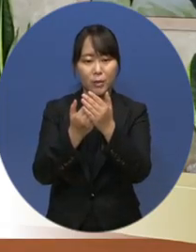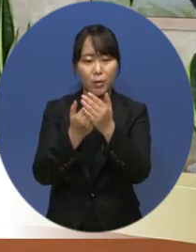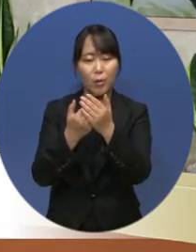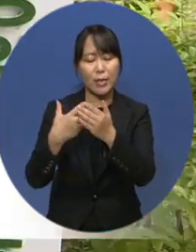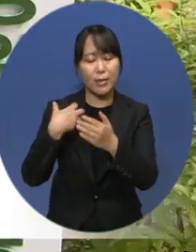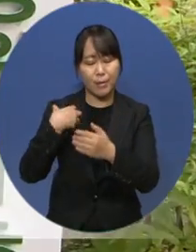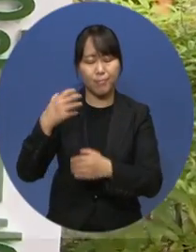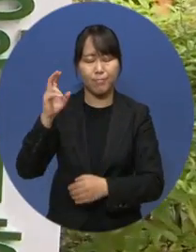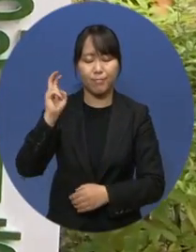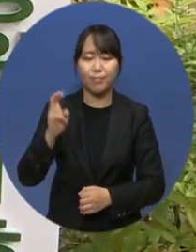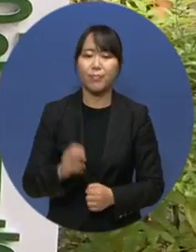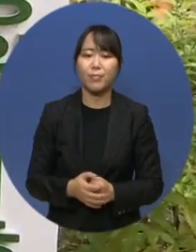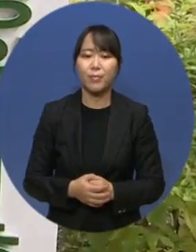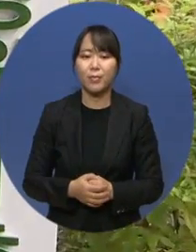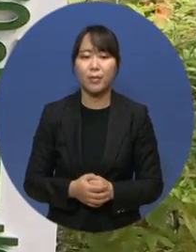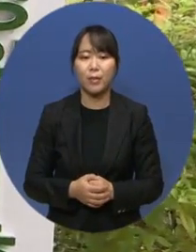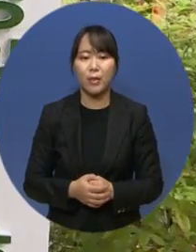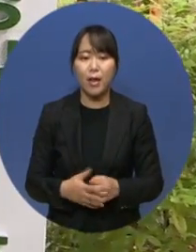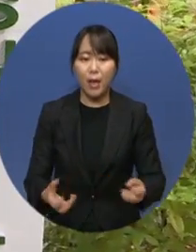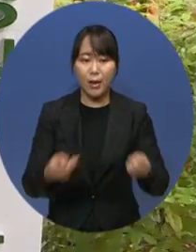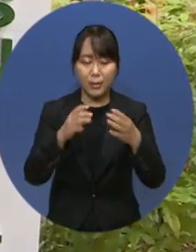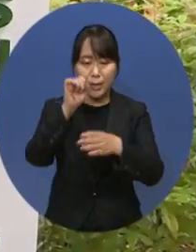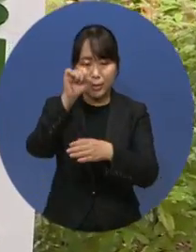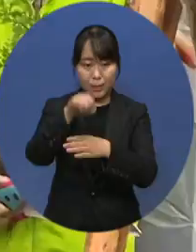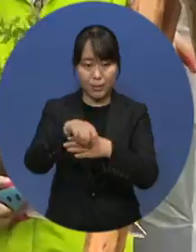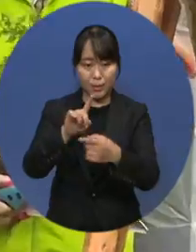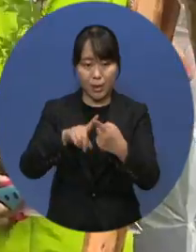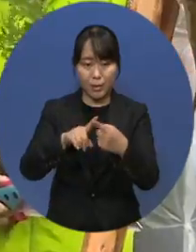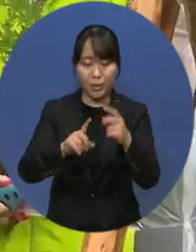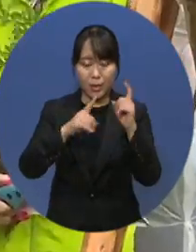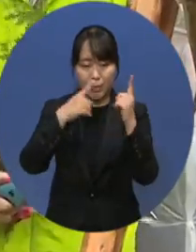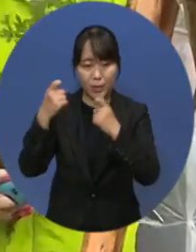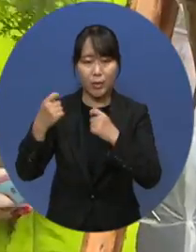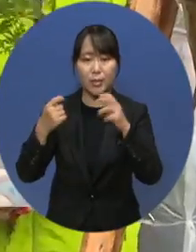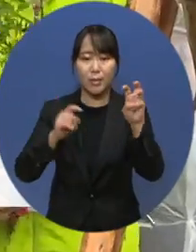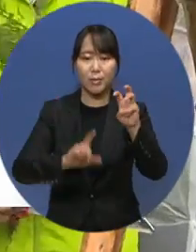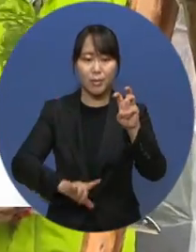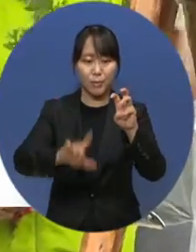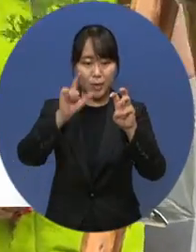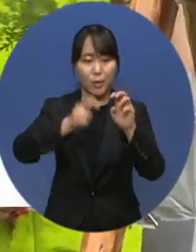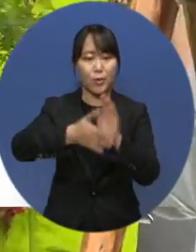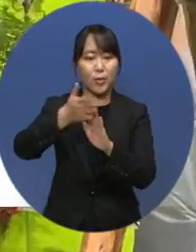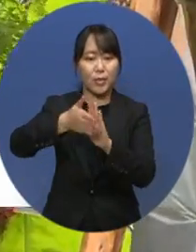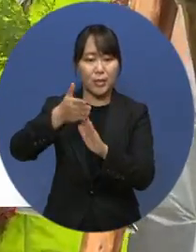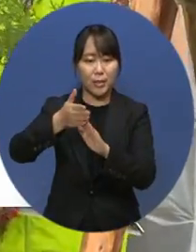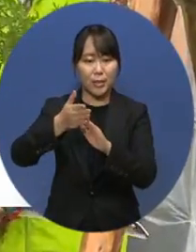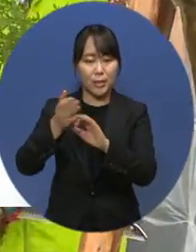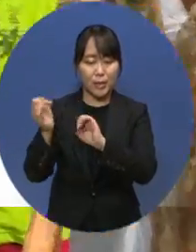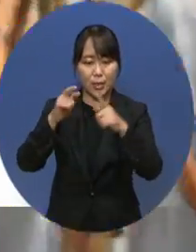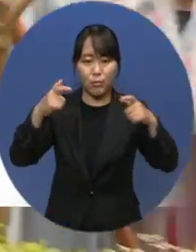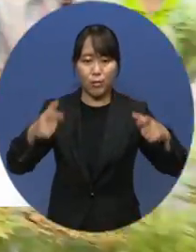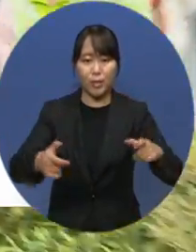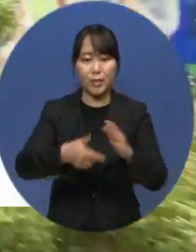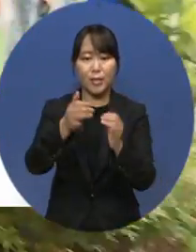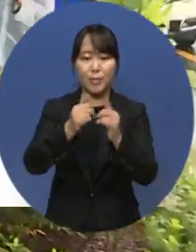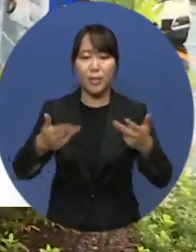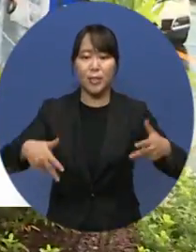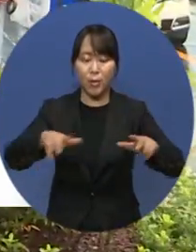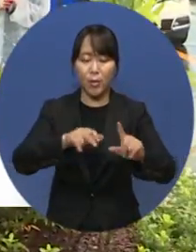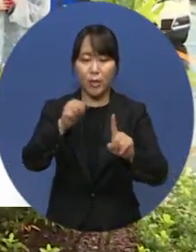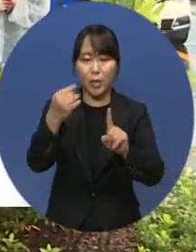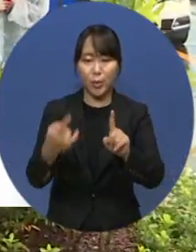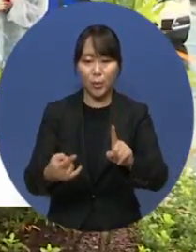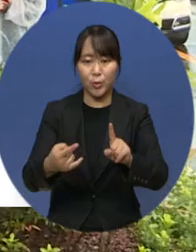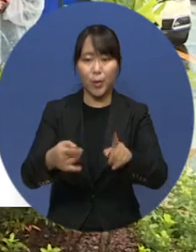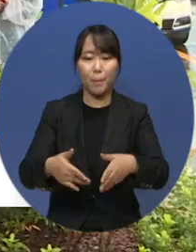것입니다. 순천시는 행사 승인을 기념해 지난달 30일 도시재생구역에 시민의 정원